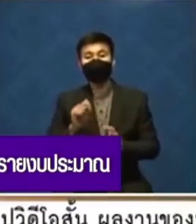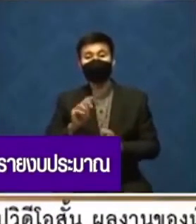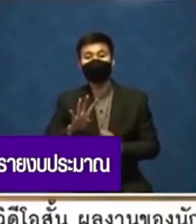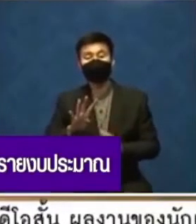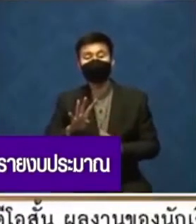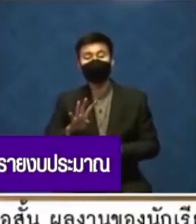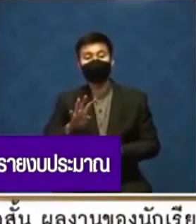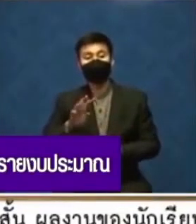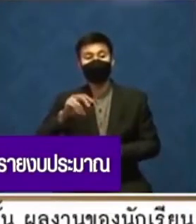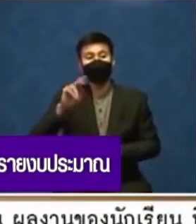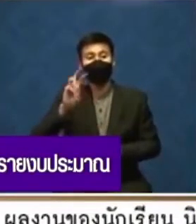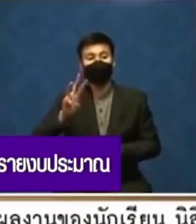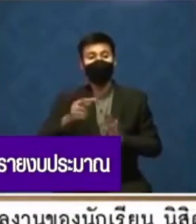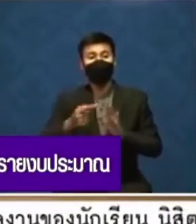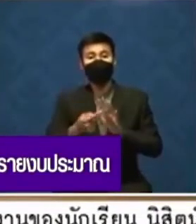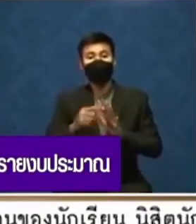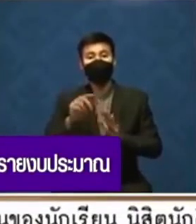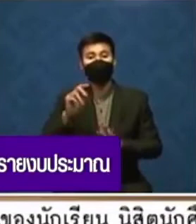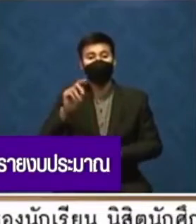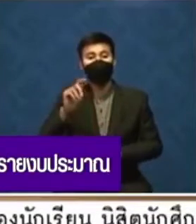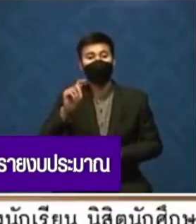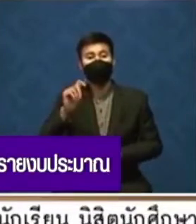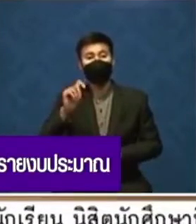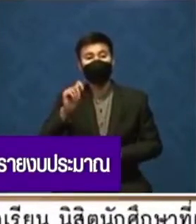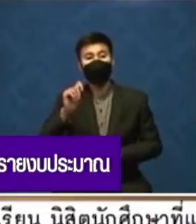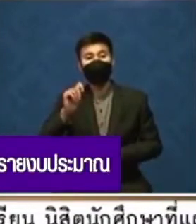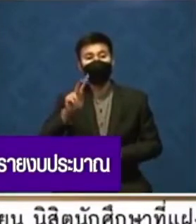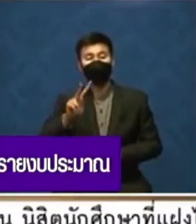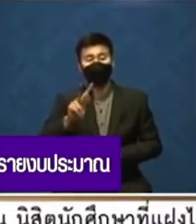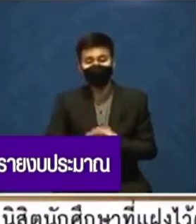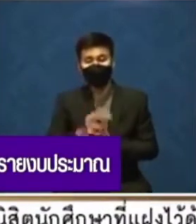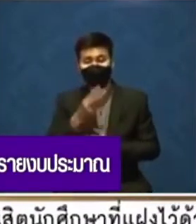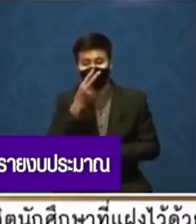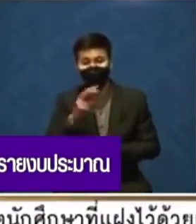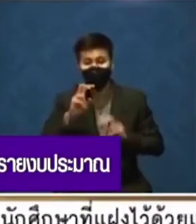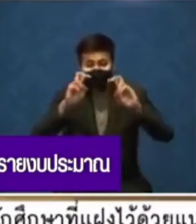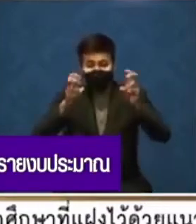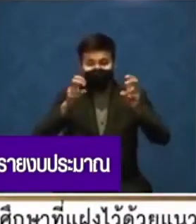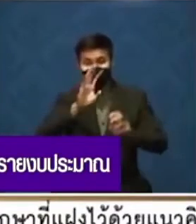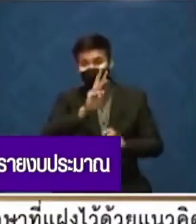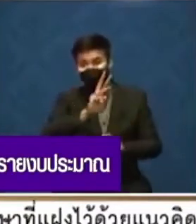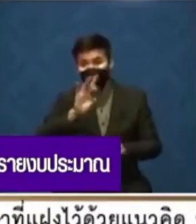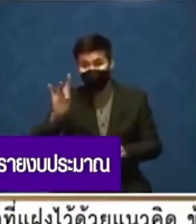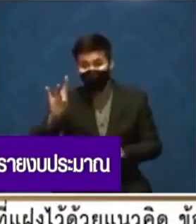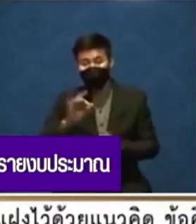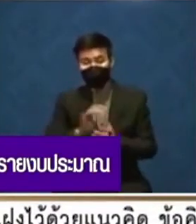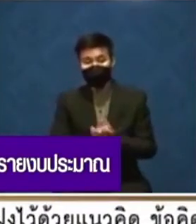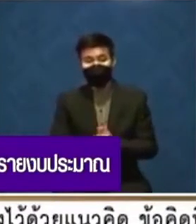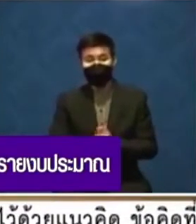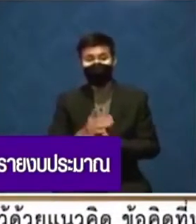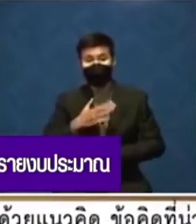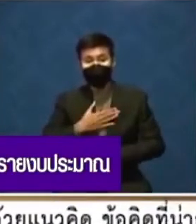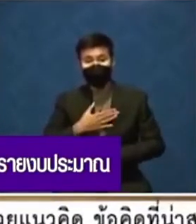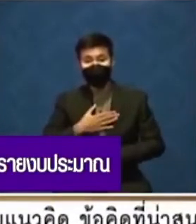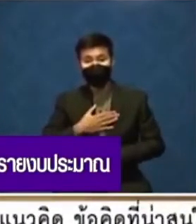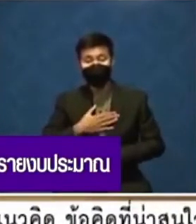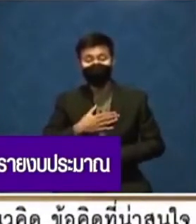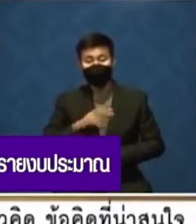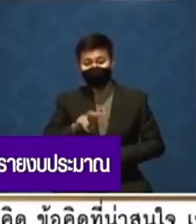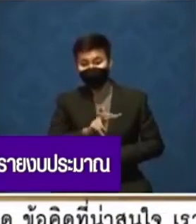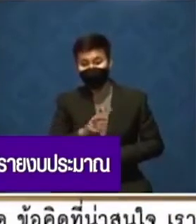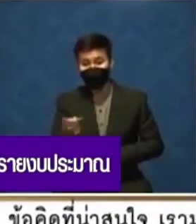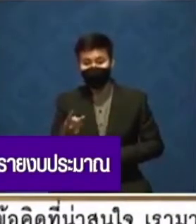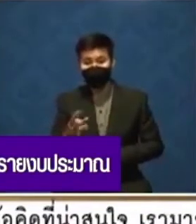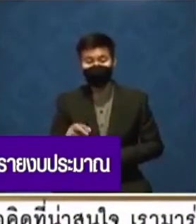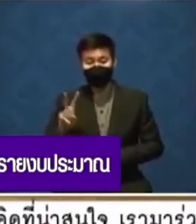68นะครับแล้วผมก็สลับอยู่แล้วคือสลับข้างละสองท่านเป็นอ